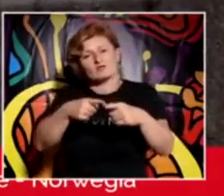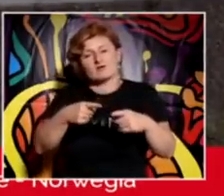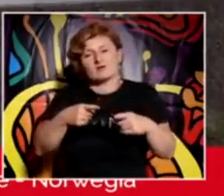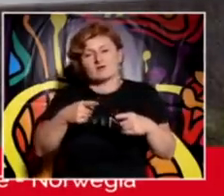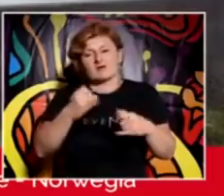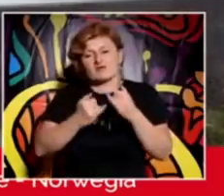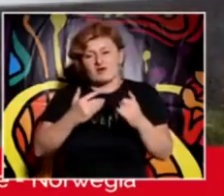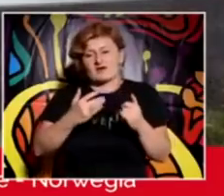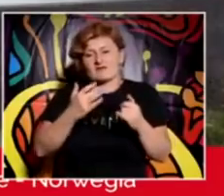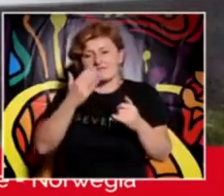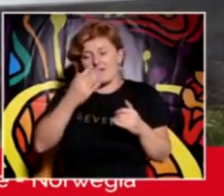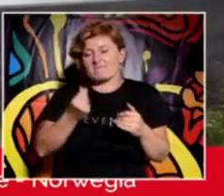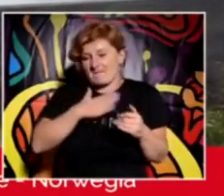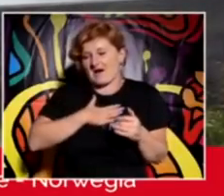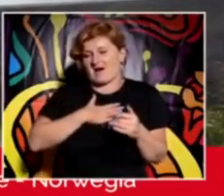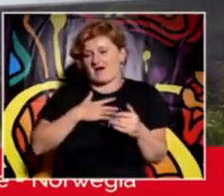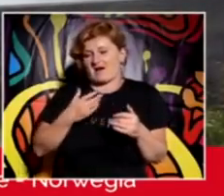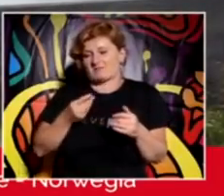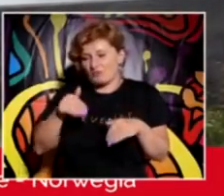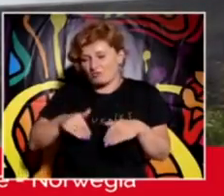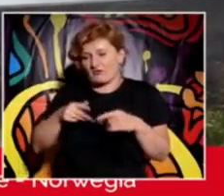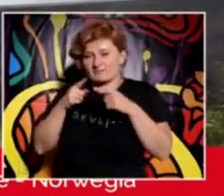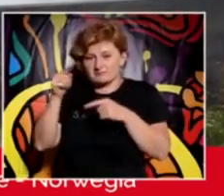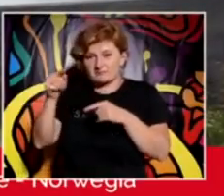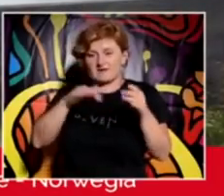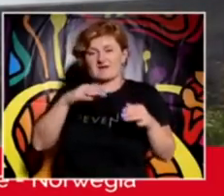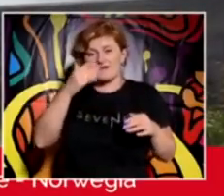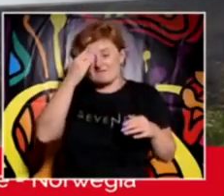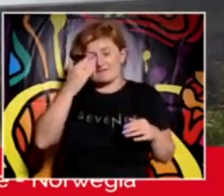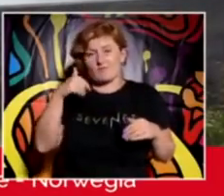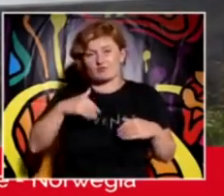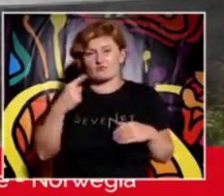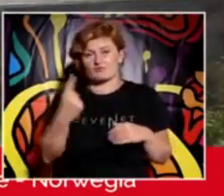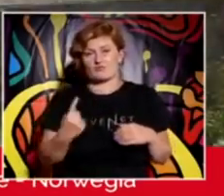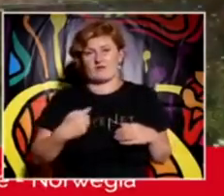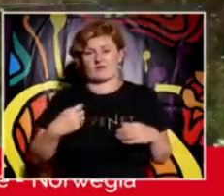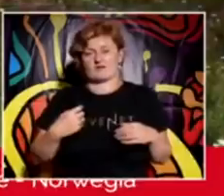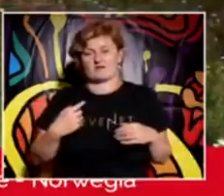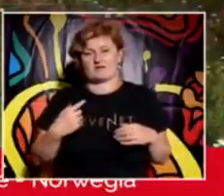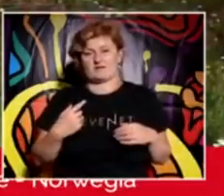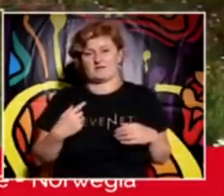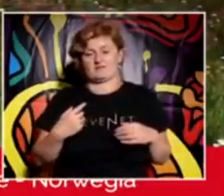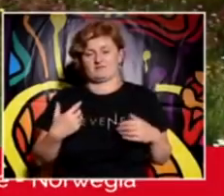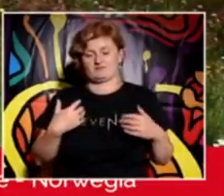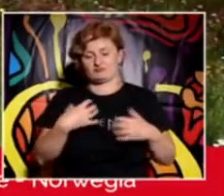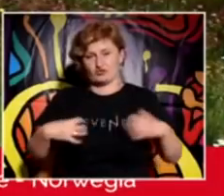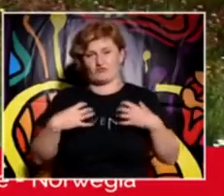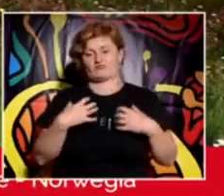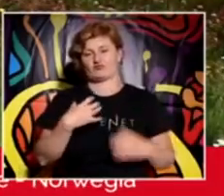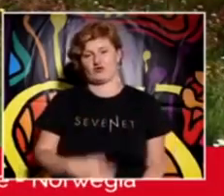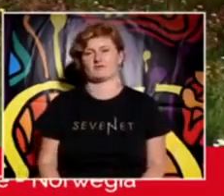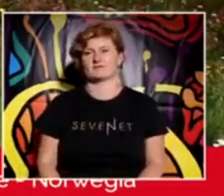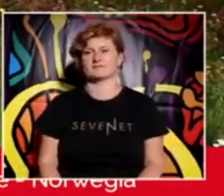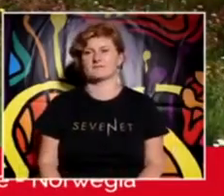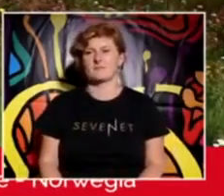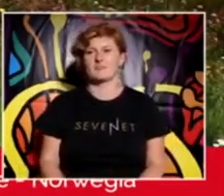stać i w których też możemy, w tych miejscach też przeżyć super przygodę. Ania i Artur, Ania, ty wspomniałaś o Excelu i tak wszyscy zaczęli o nim